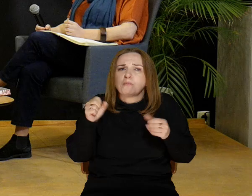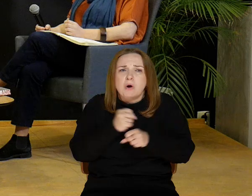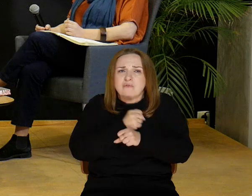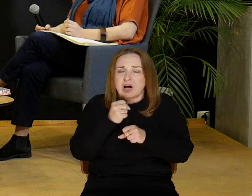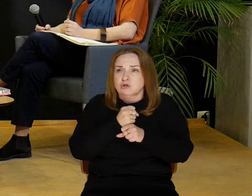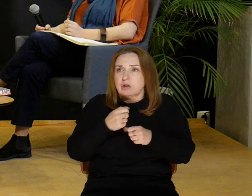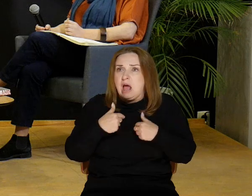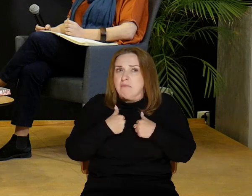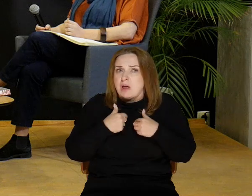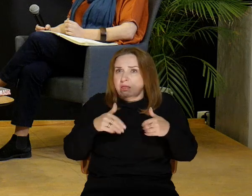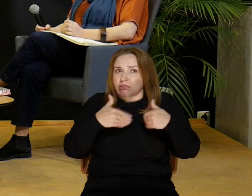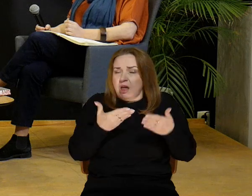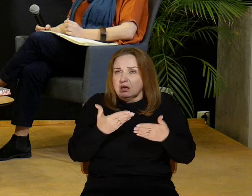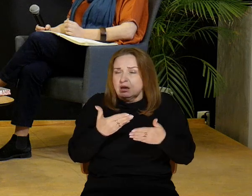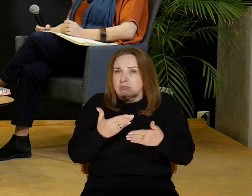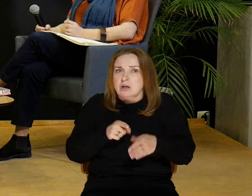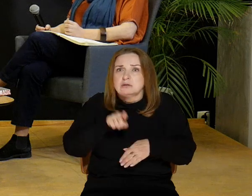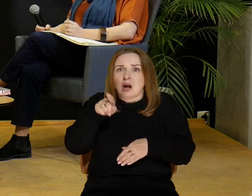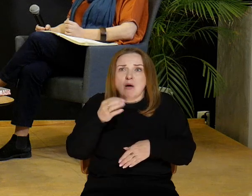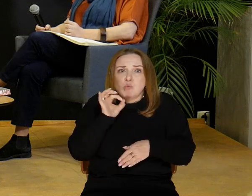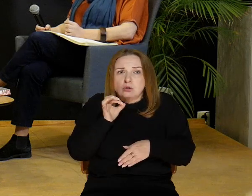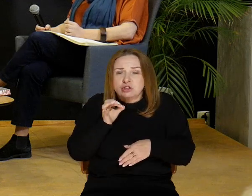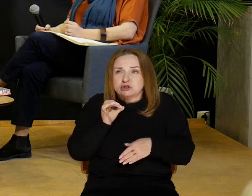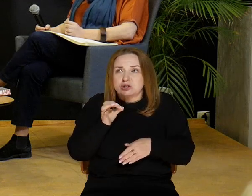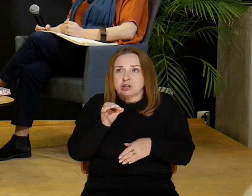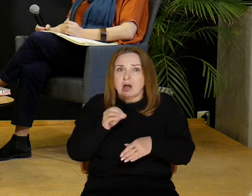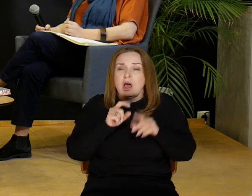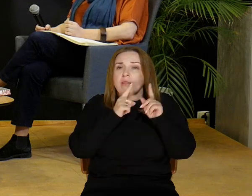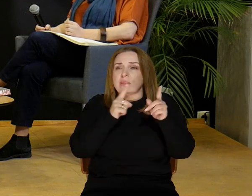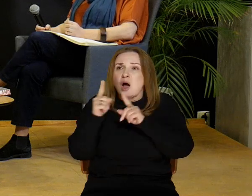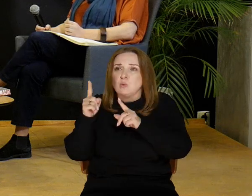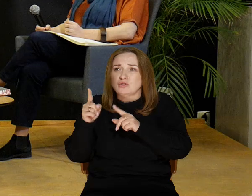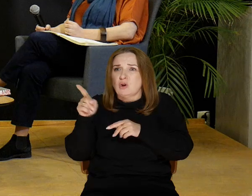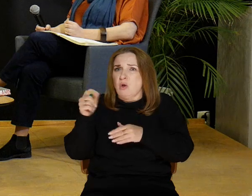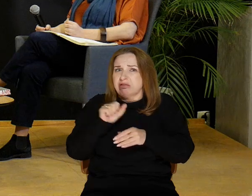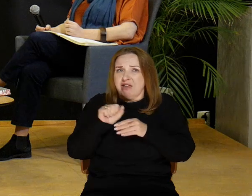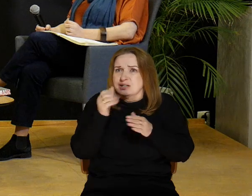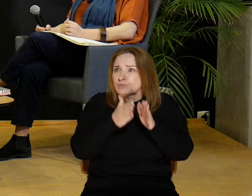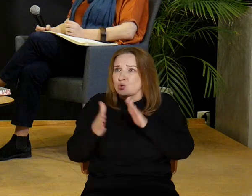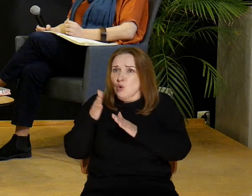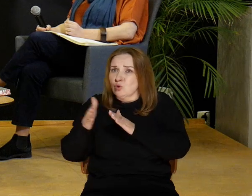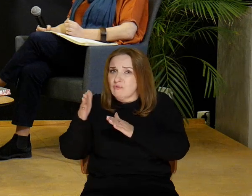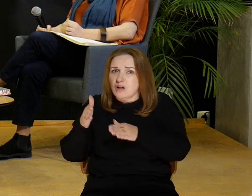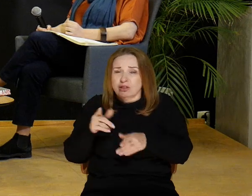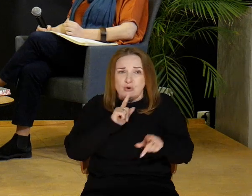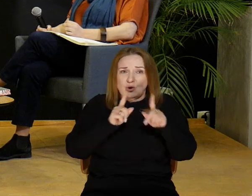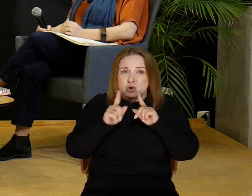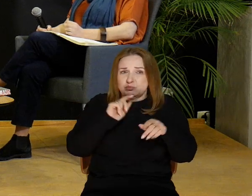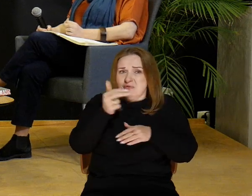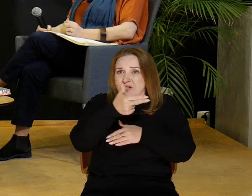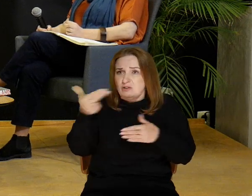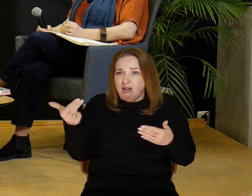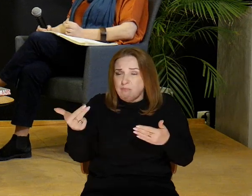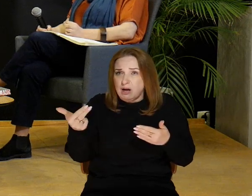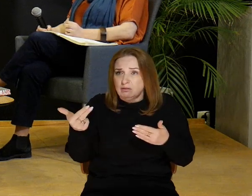my je dajemy bardzo wcześnie i jednocześnie podaje je nauczyciel, który nie jest w ogóle przygotowany do tego, żeby o tym